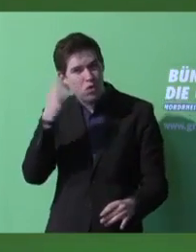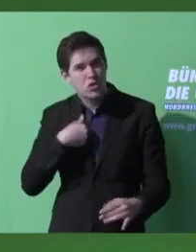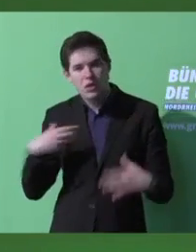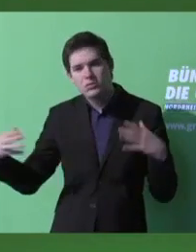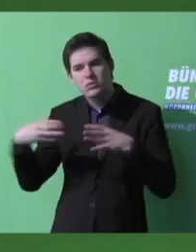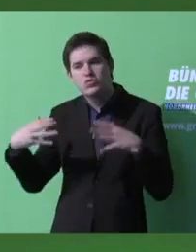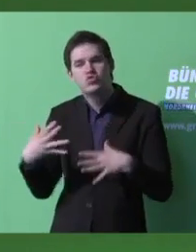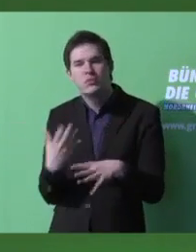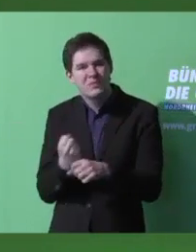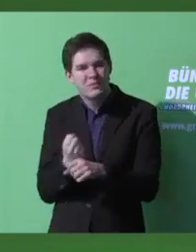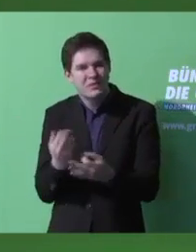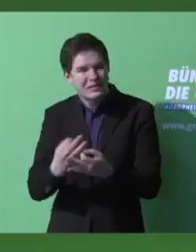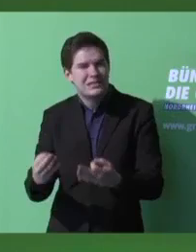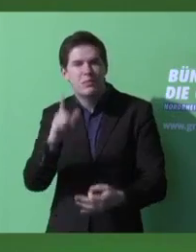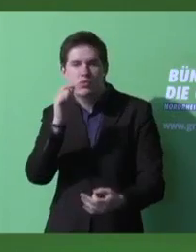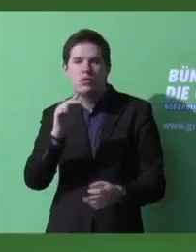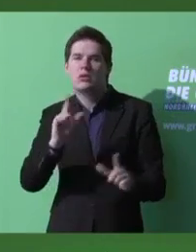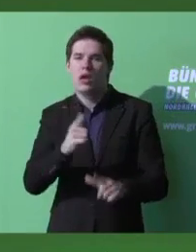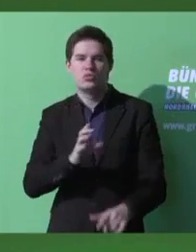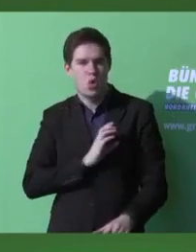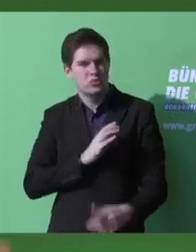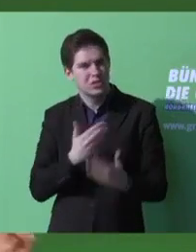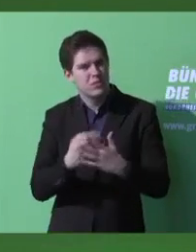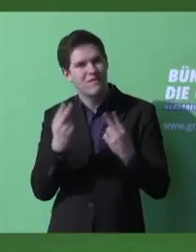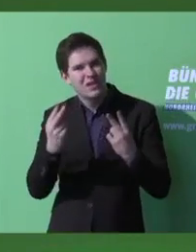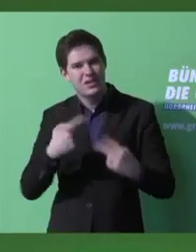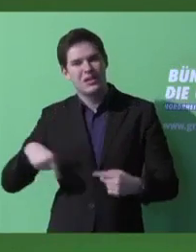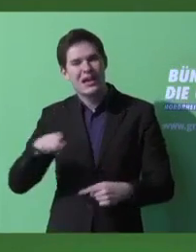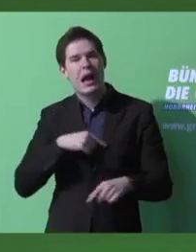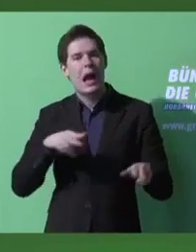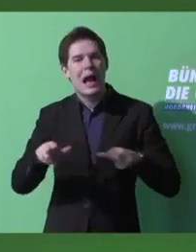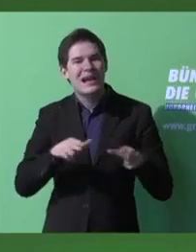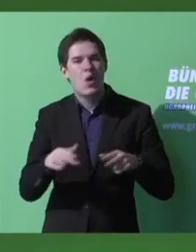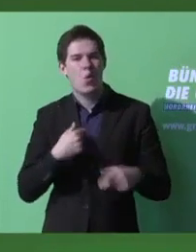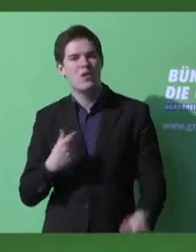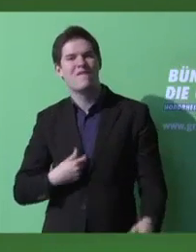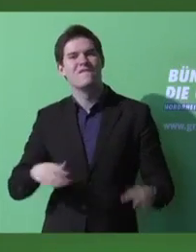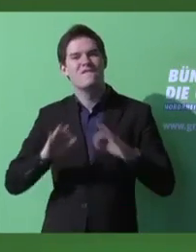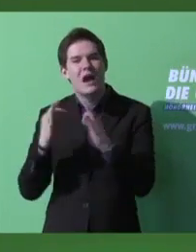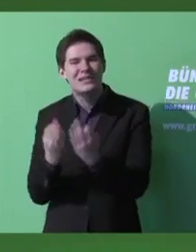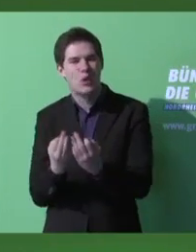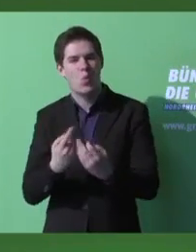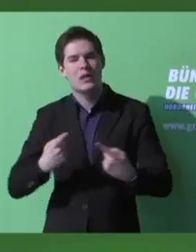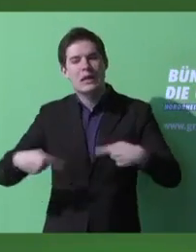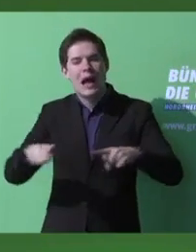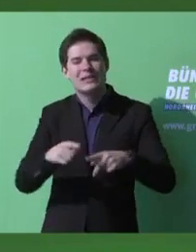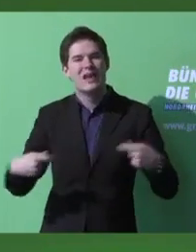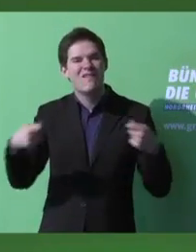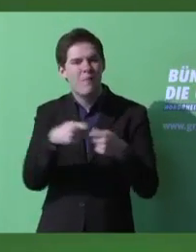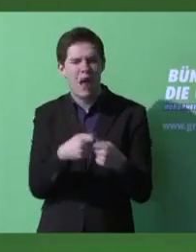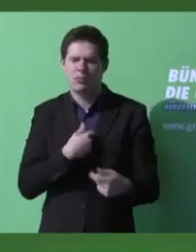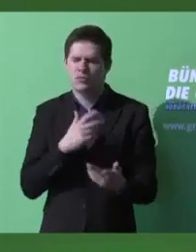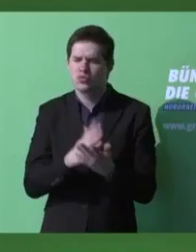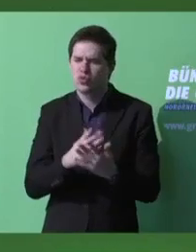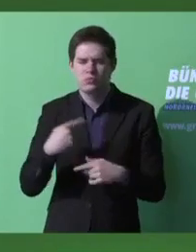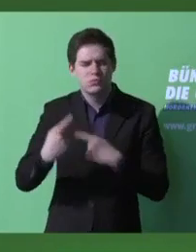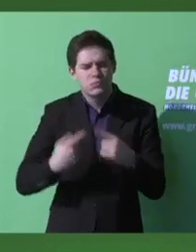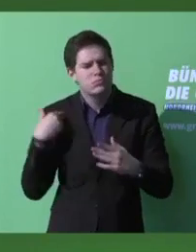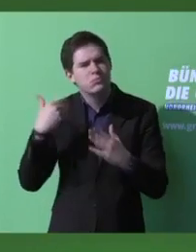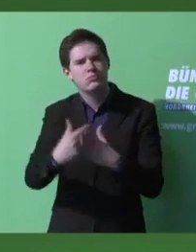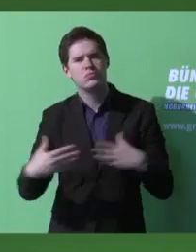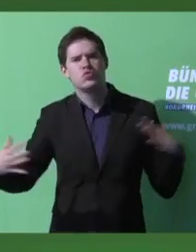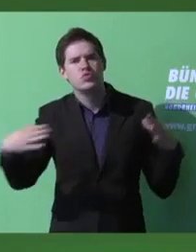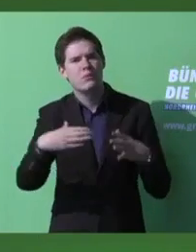gemeinschaftlich agiert hätten, als Regierungsmitglieder, als Fraktion, als Landesvorstand und mit unseren Kreisverbänden. Wir haben hier immer gemeinsam gestanden und